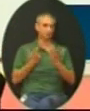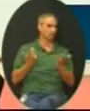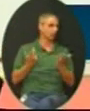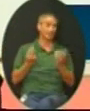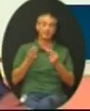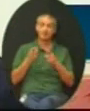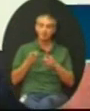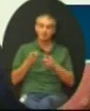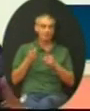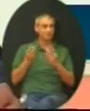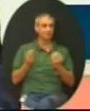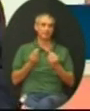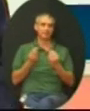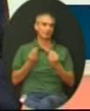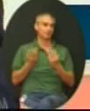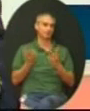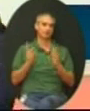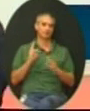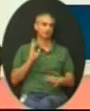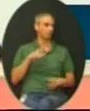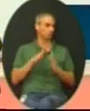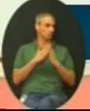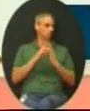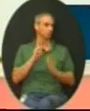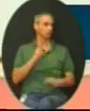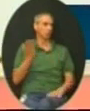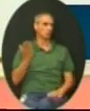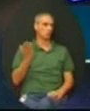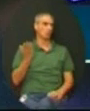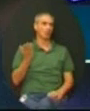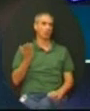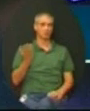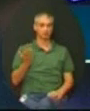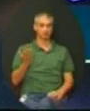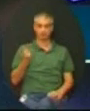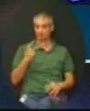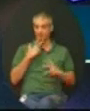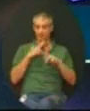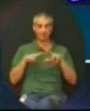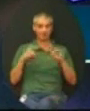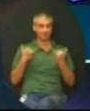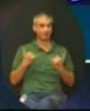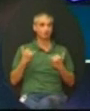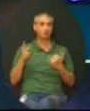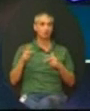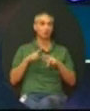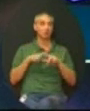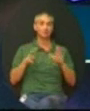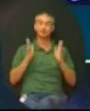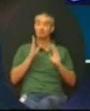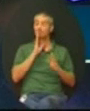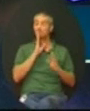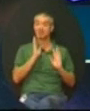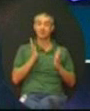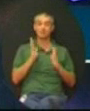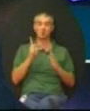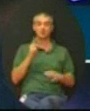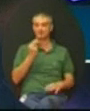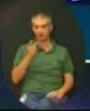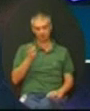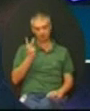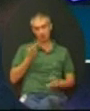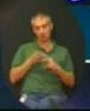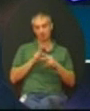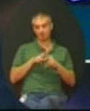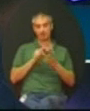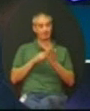הדברים האלה הם דברים שישור. אבל יש להם תעודת זהות כחולה. המצב הנוכחי הוא מצב שהוא מאוד בעייתי, והדבר הזה רק יכול להחמיר